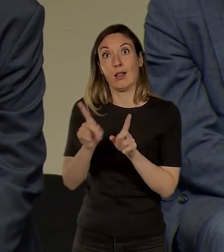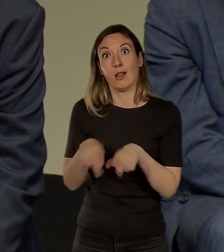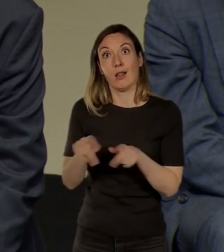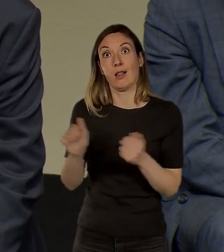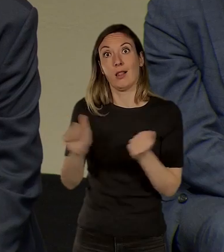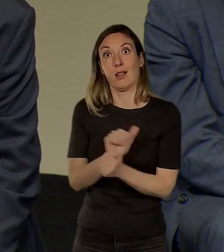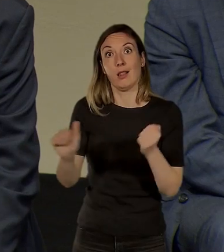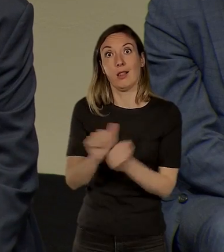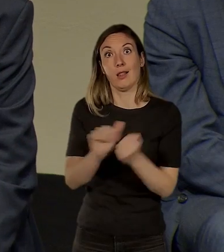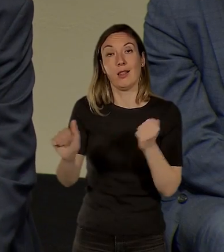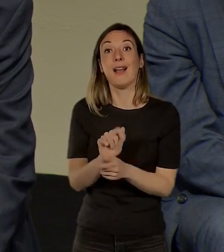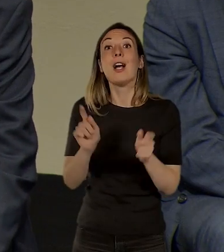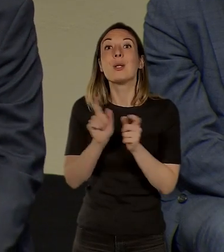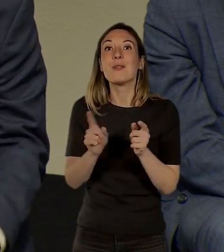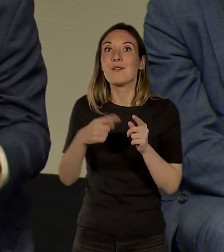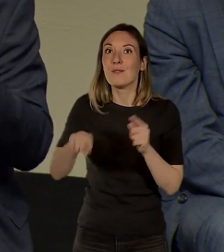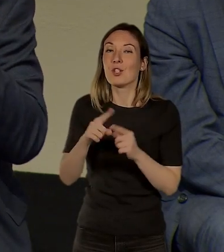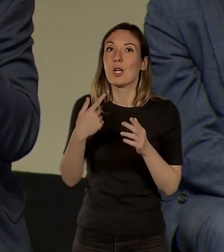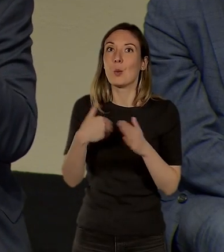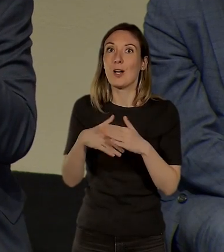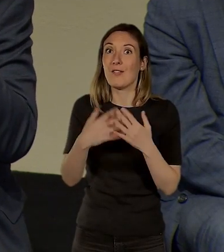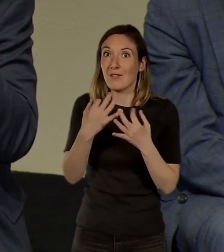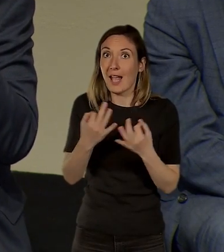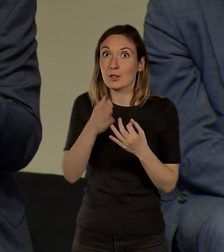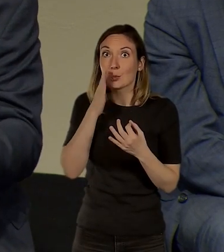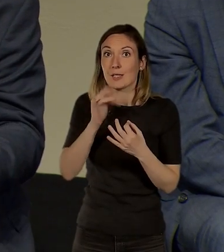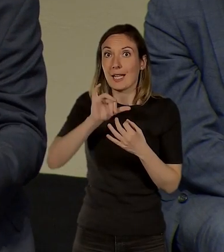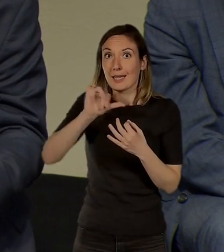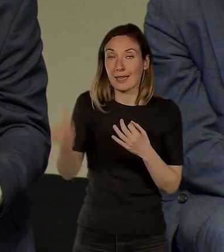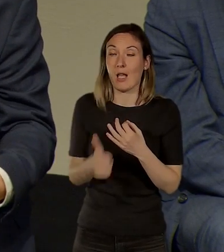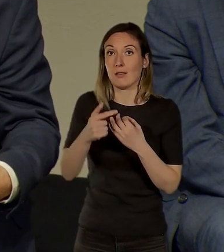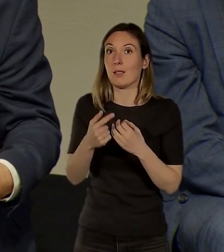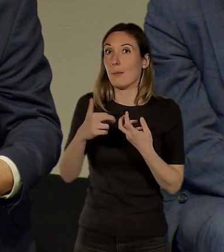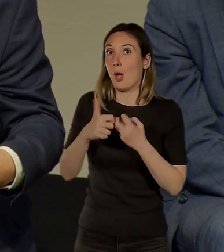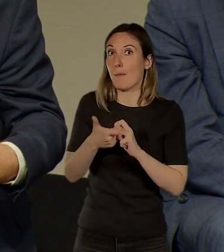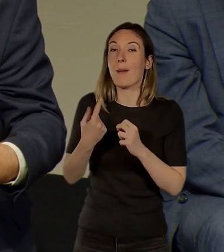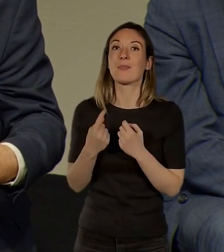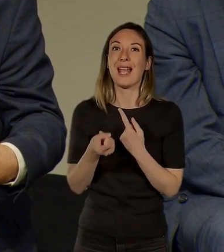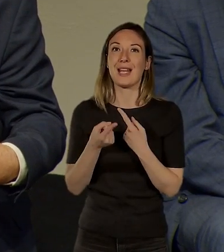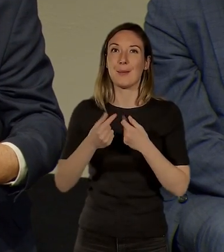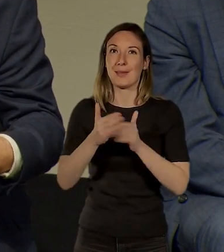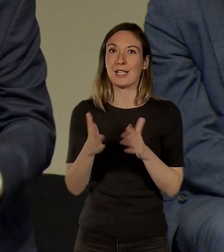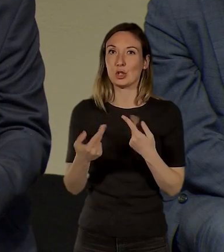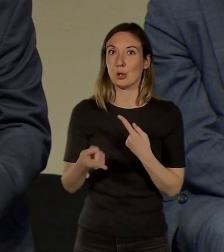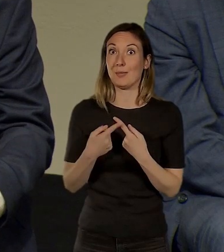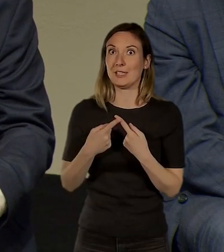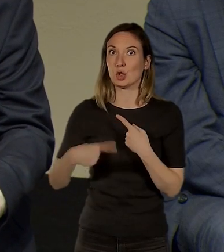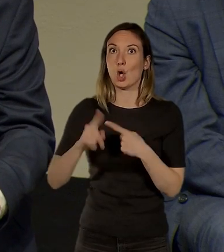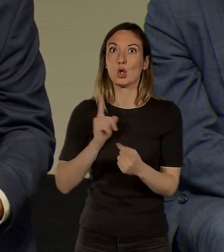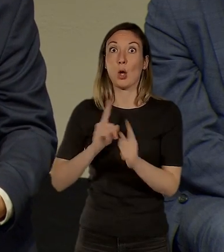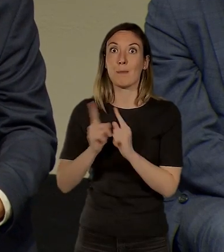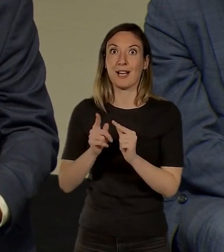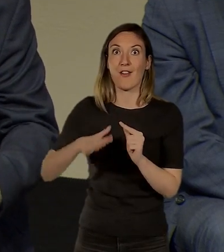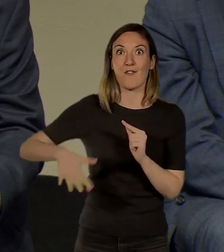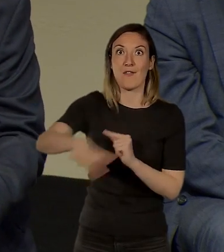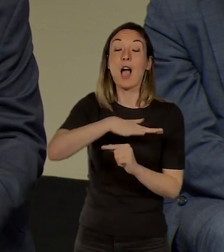dojde k tomu, že ta příměstská doprava, která tím župem bude teď ještě potvrzená, je důležitější a